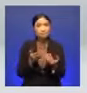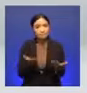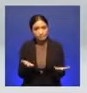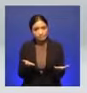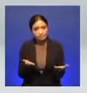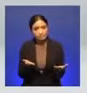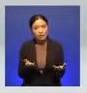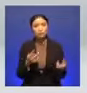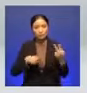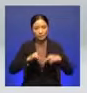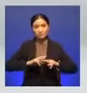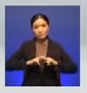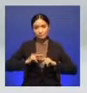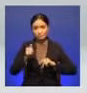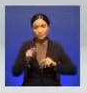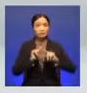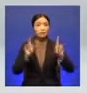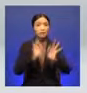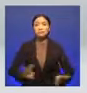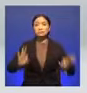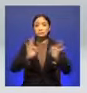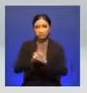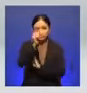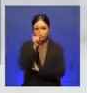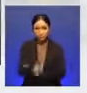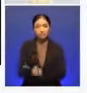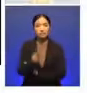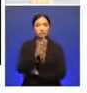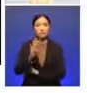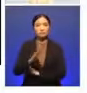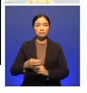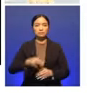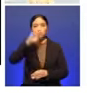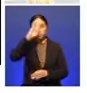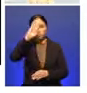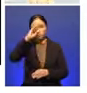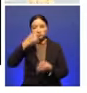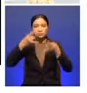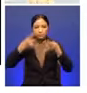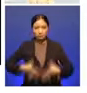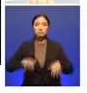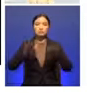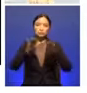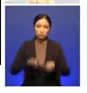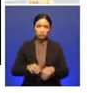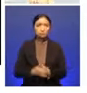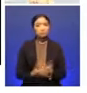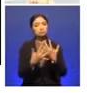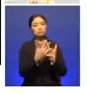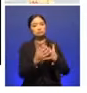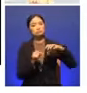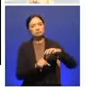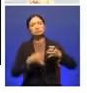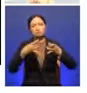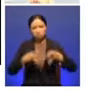ะคะอันนี้ก็ดูแลแต่ที่สำคัญมันก็ต้องมีระบบลดความเสี่ยงของโรคที่เป็นในเรือนจำในเรือนจำนี่เป็นพื้นที่ของ